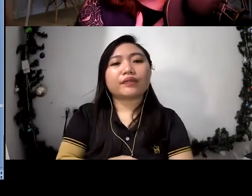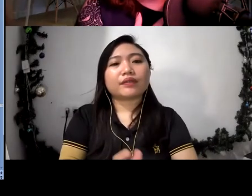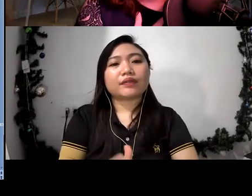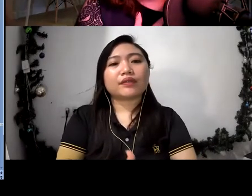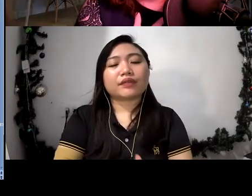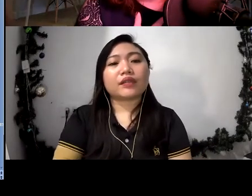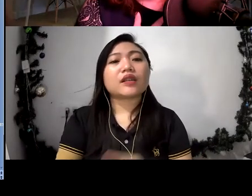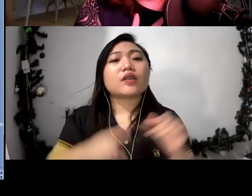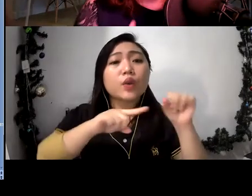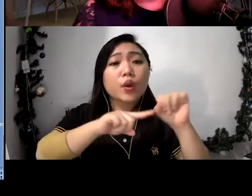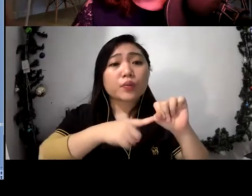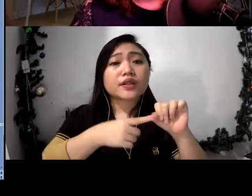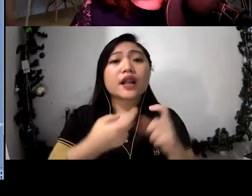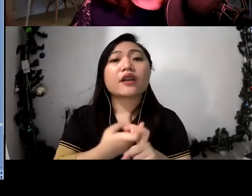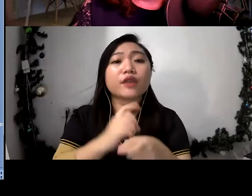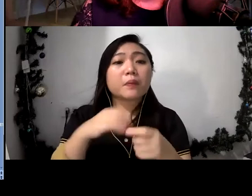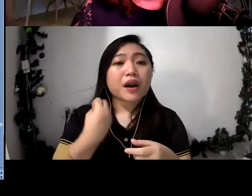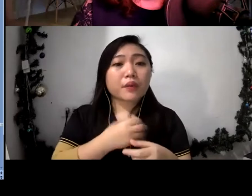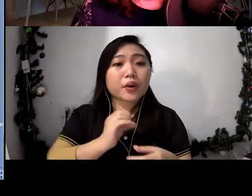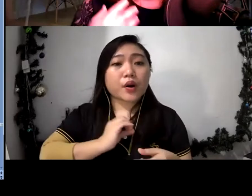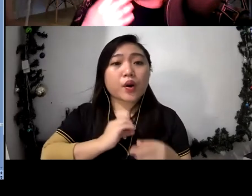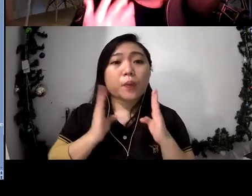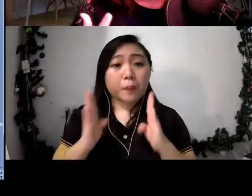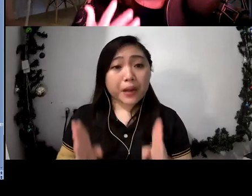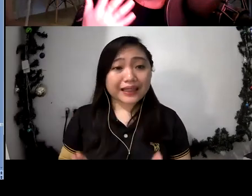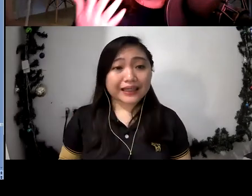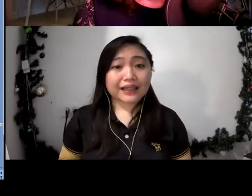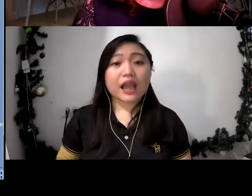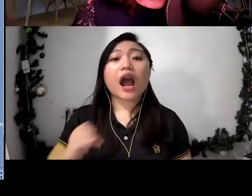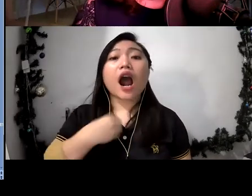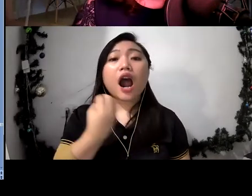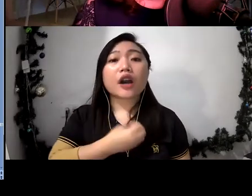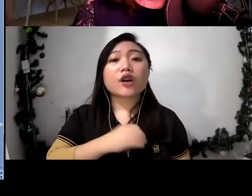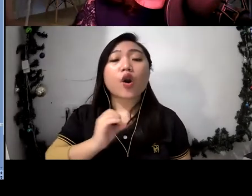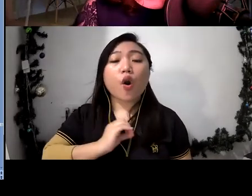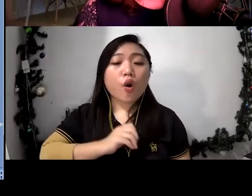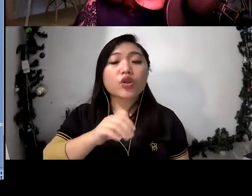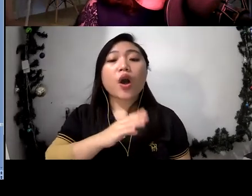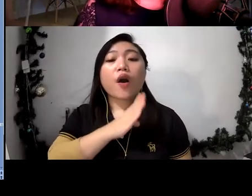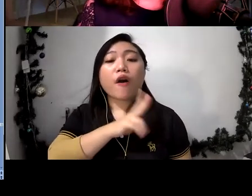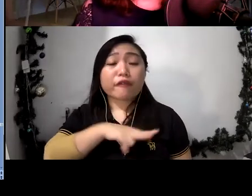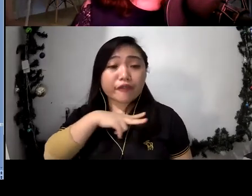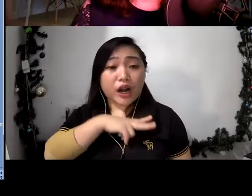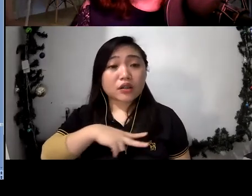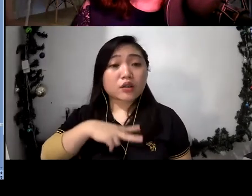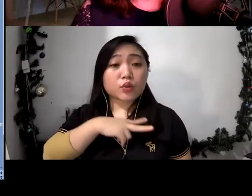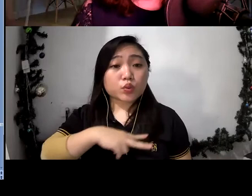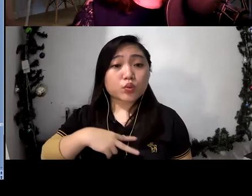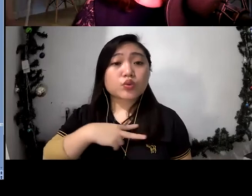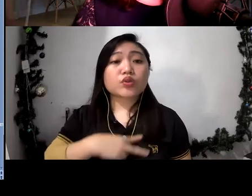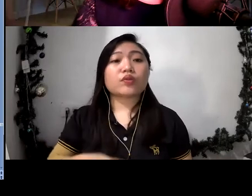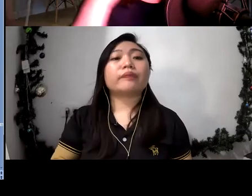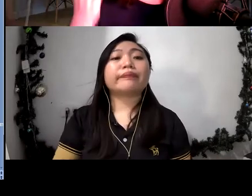that we start from our own body, understand how our own attitude and values perpetuate gender-based discrimination and